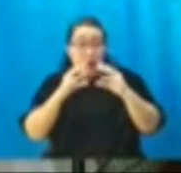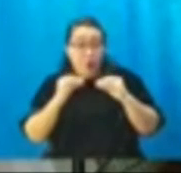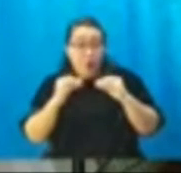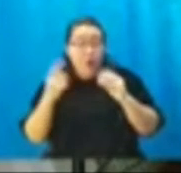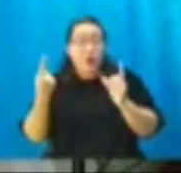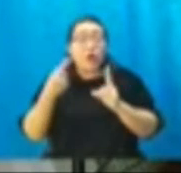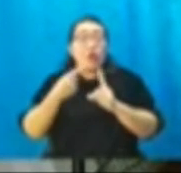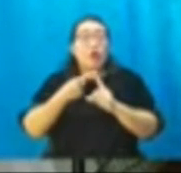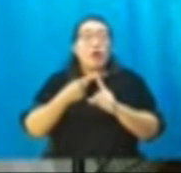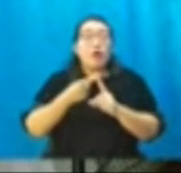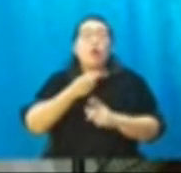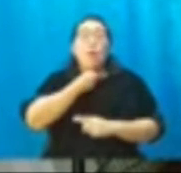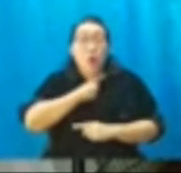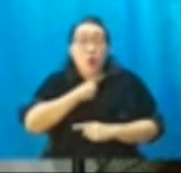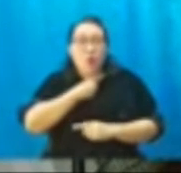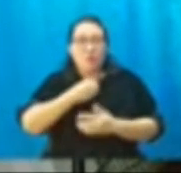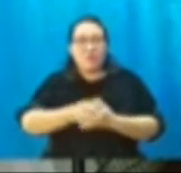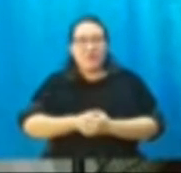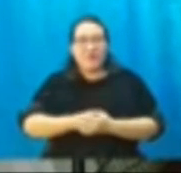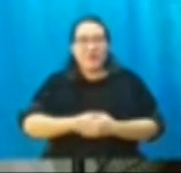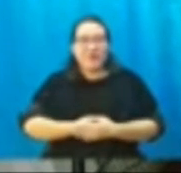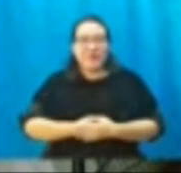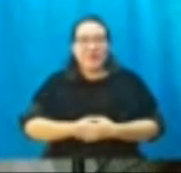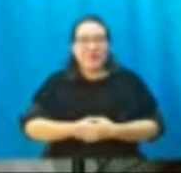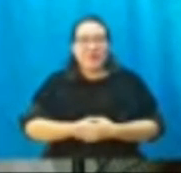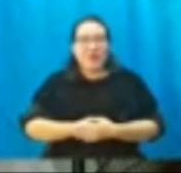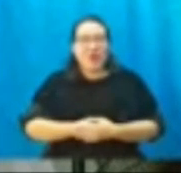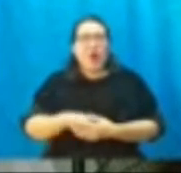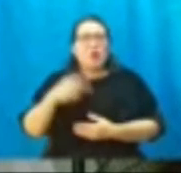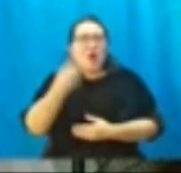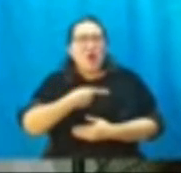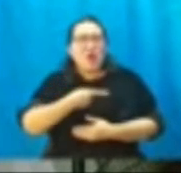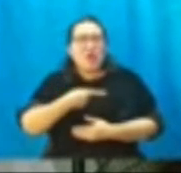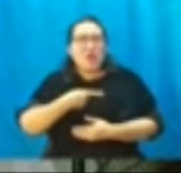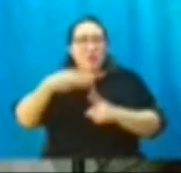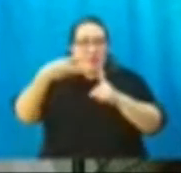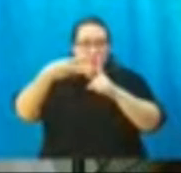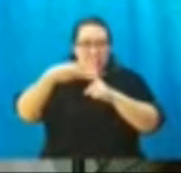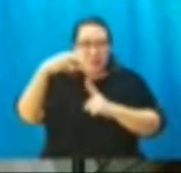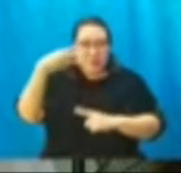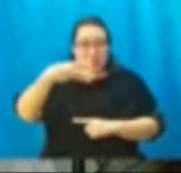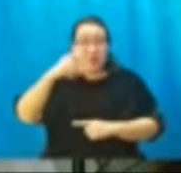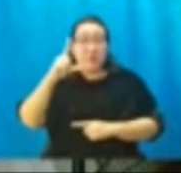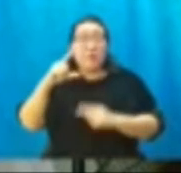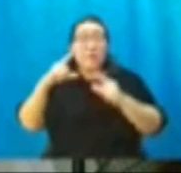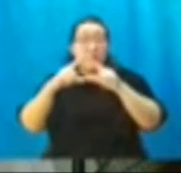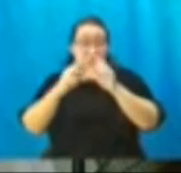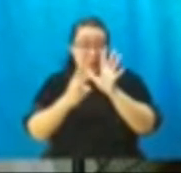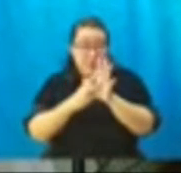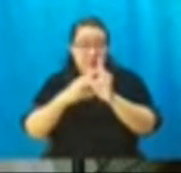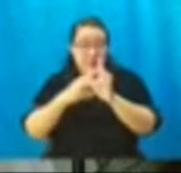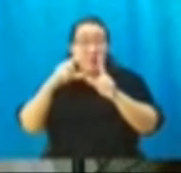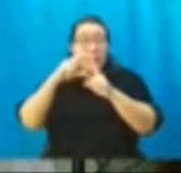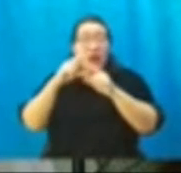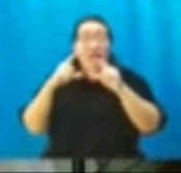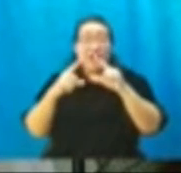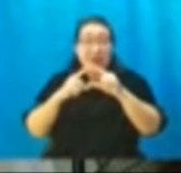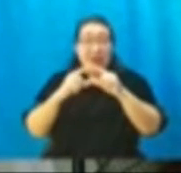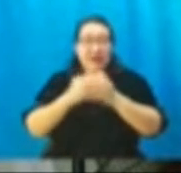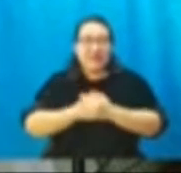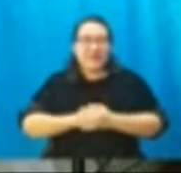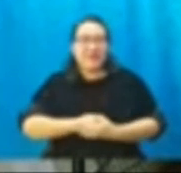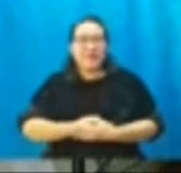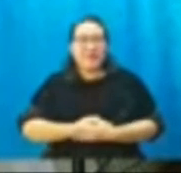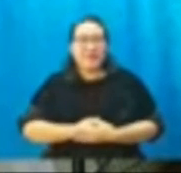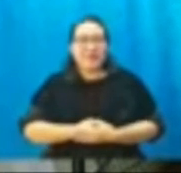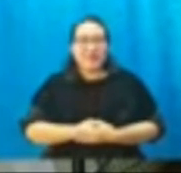Hai namanya Hai kredit seorang Belanda Hai pelarian dari Tiongkok karena